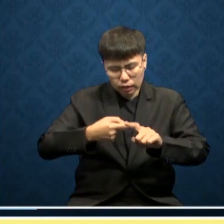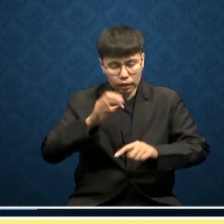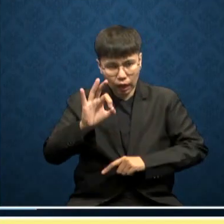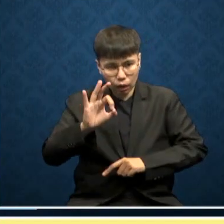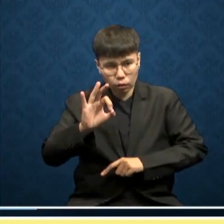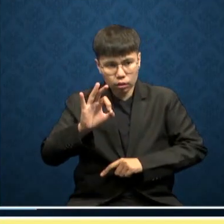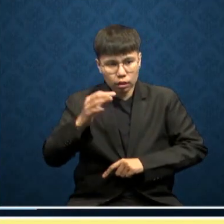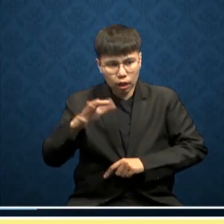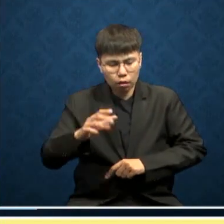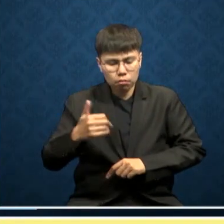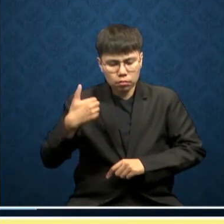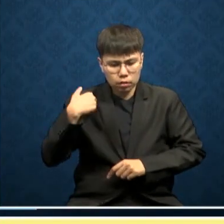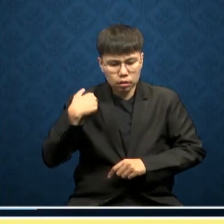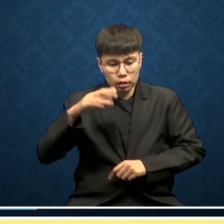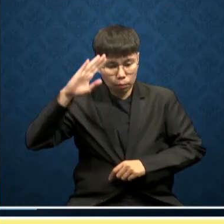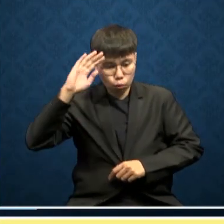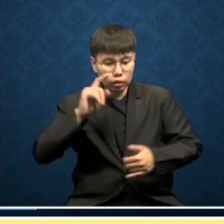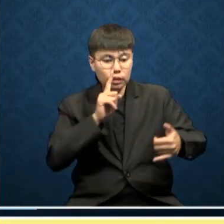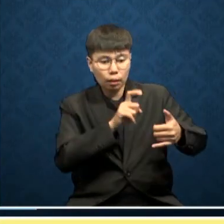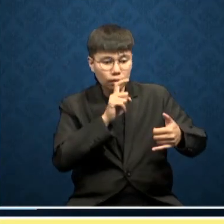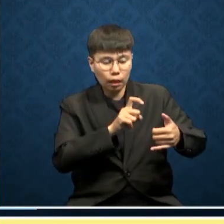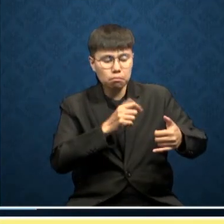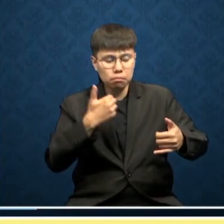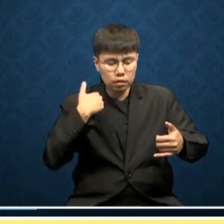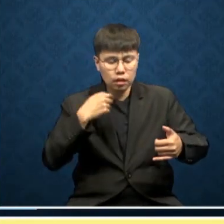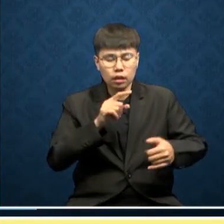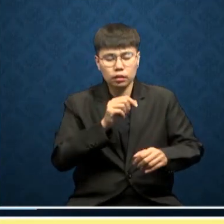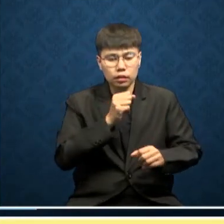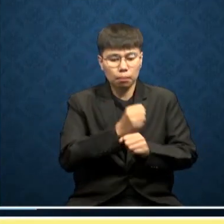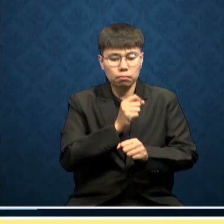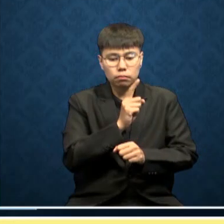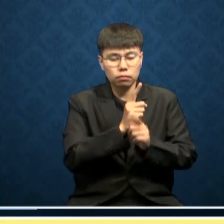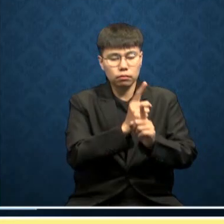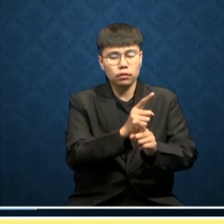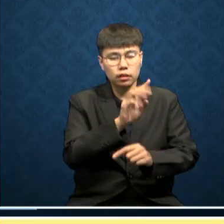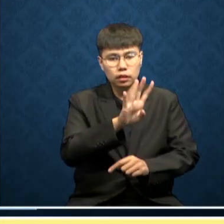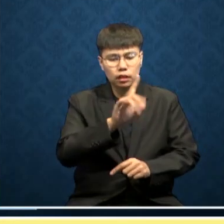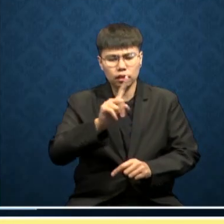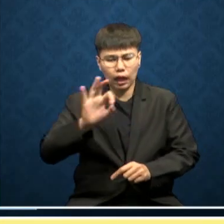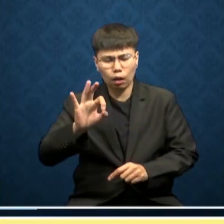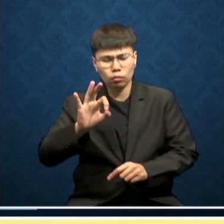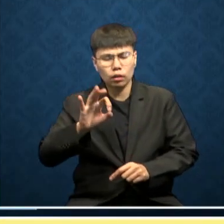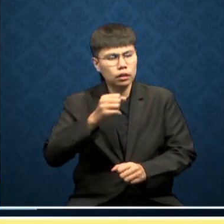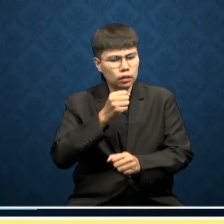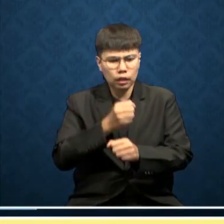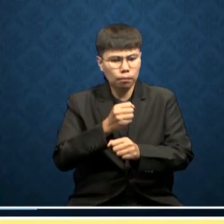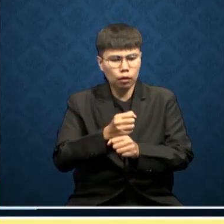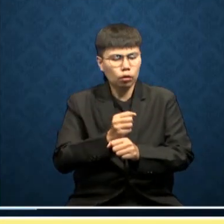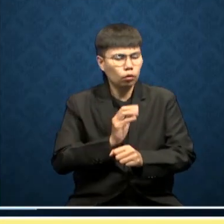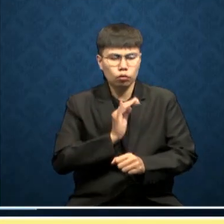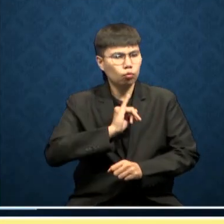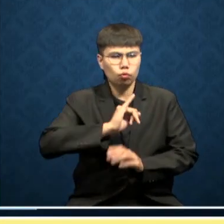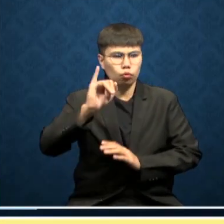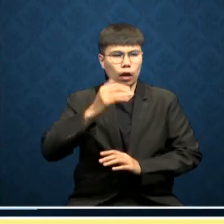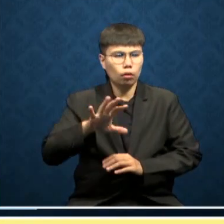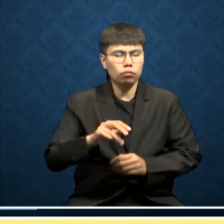ดำเนินการรับผิดชอบตามคำสั่ง 419อย่างเคร่งครัดแล้วนะครับซึ่งไม่ใช่นะครับอันที่ 2นะครับ